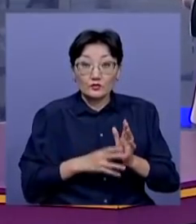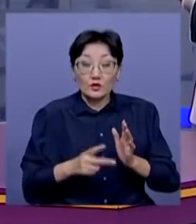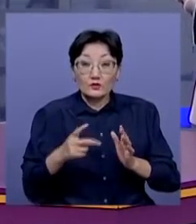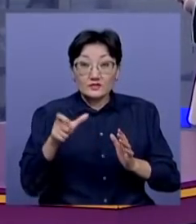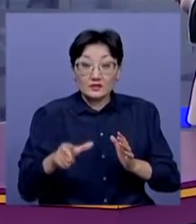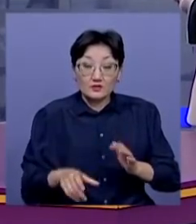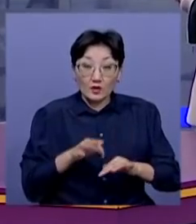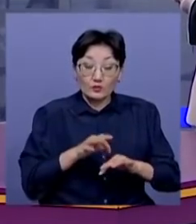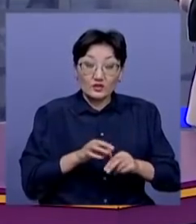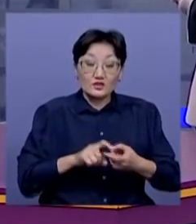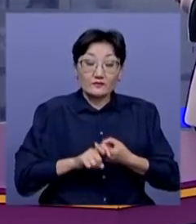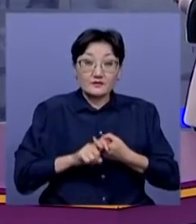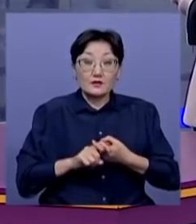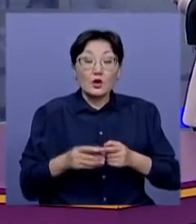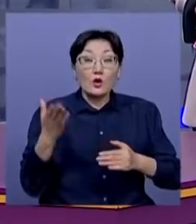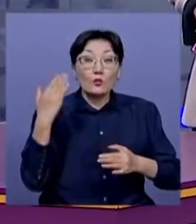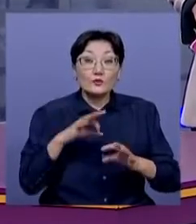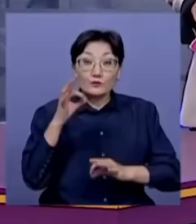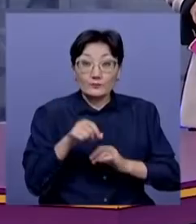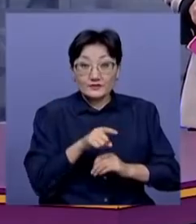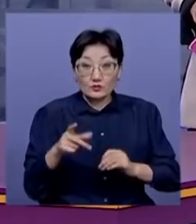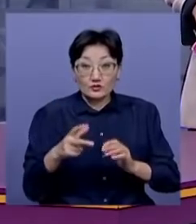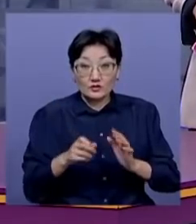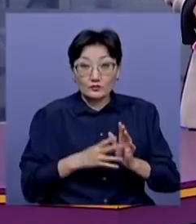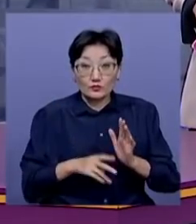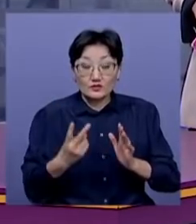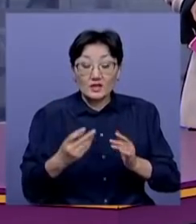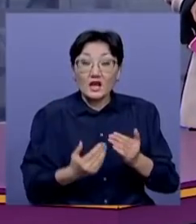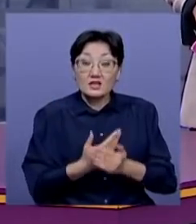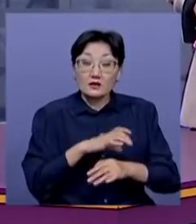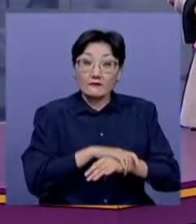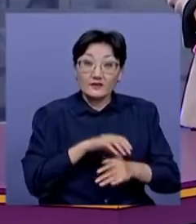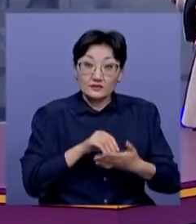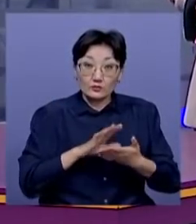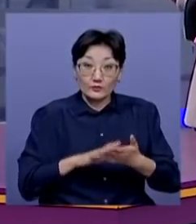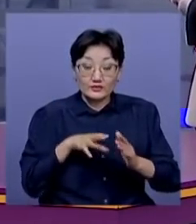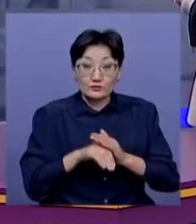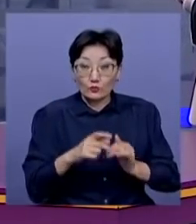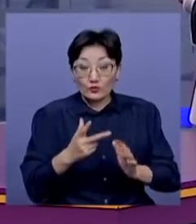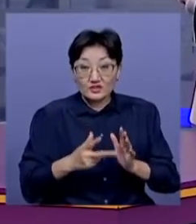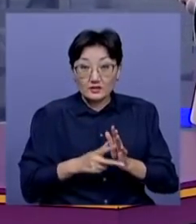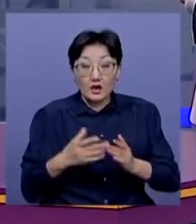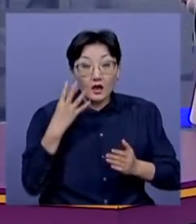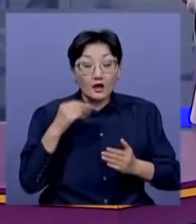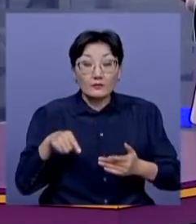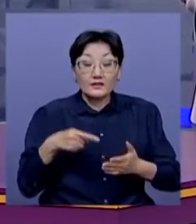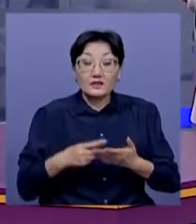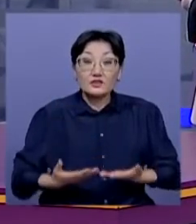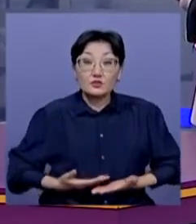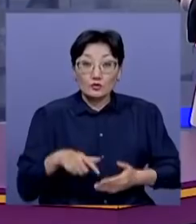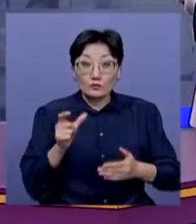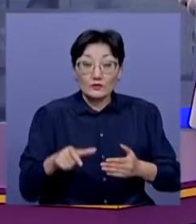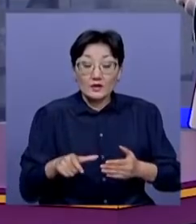111492 адам инфекция жұқтырған. Өткен тәуліктің өзінде 392 жаңа жағдай тіркелген. Оның 18-і Алматы тұрғындары.